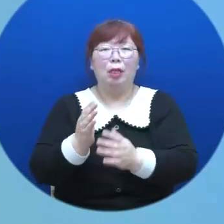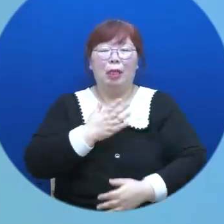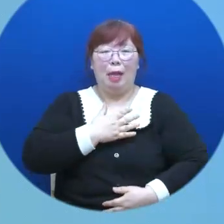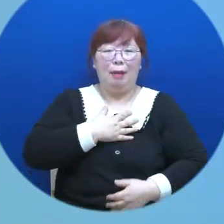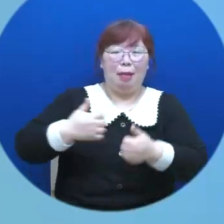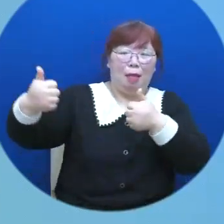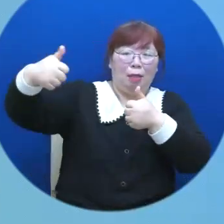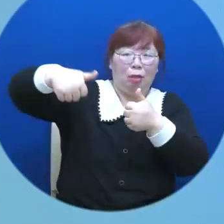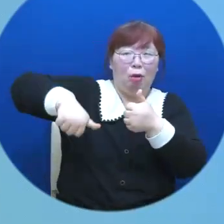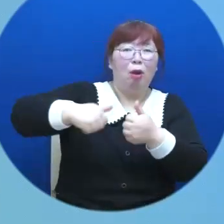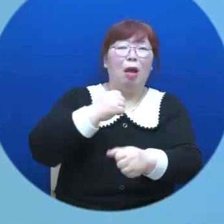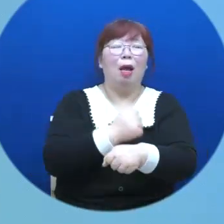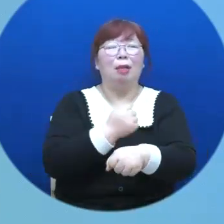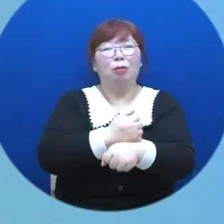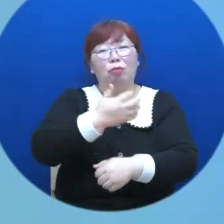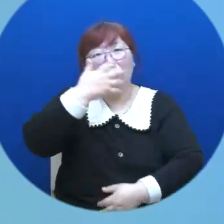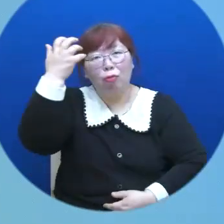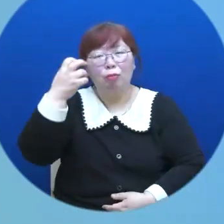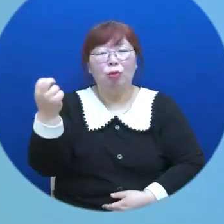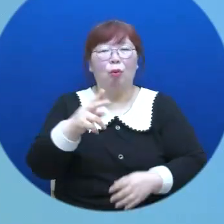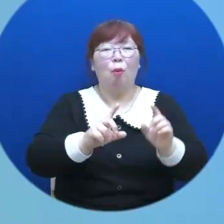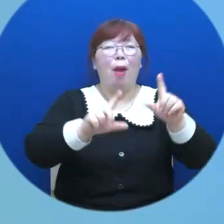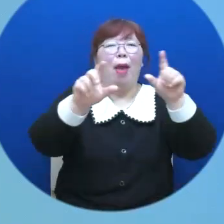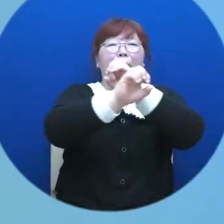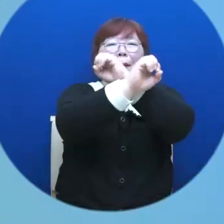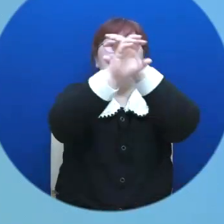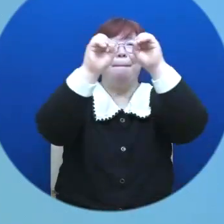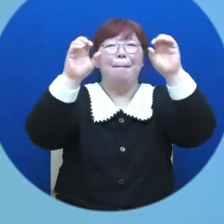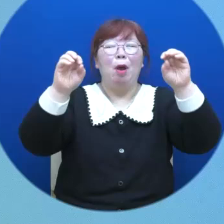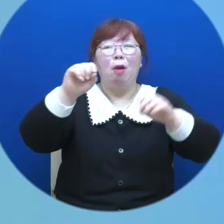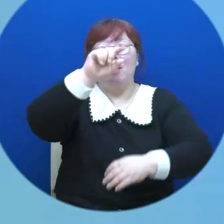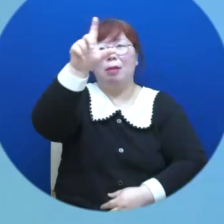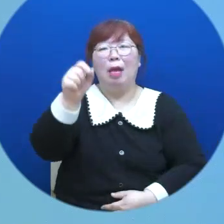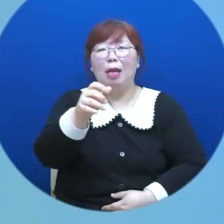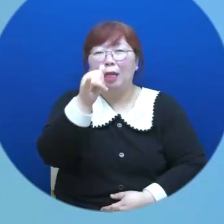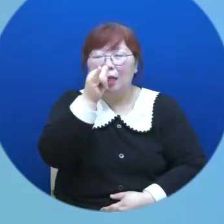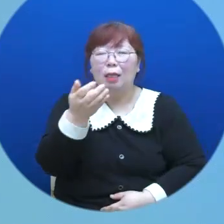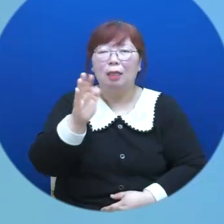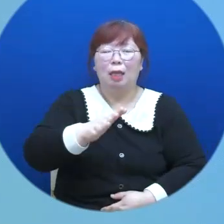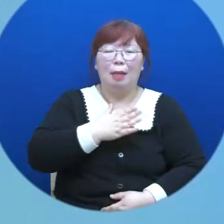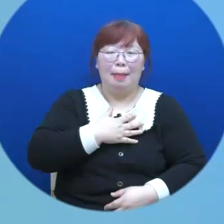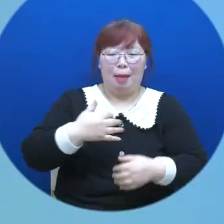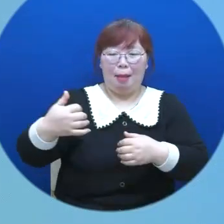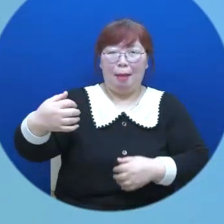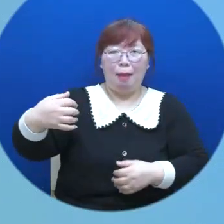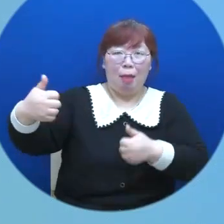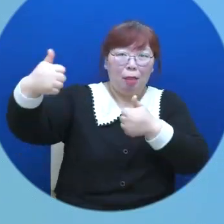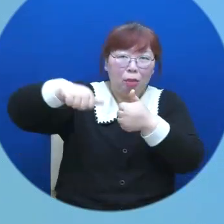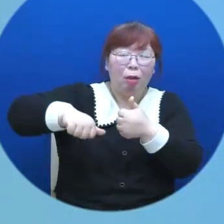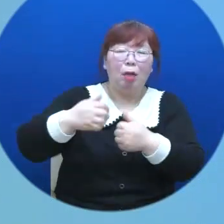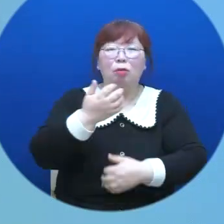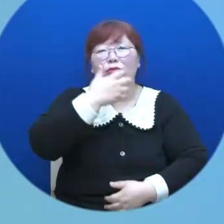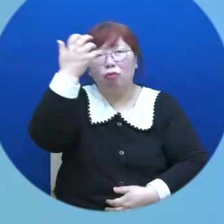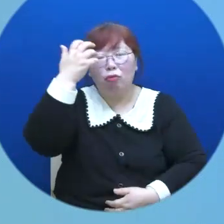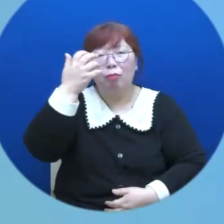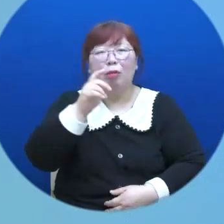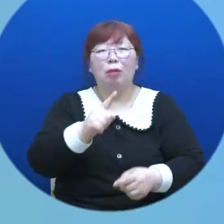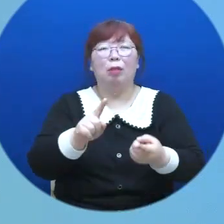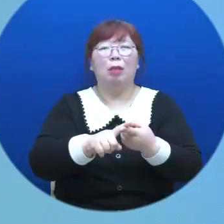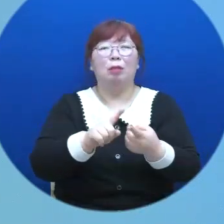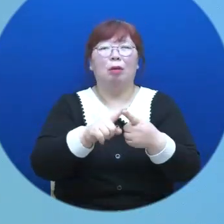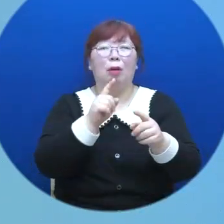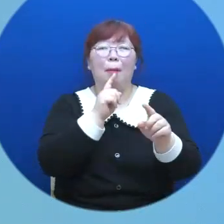해와 달 11별이 자기에게 절하는 그런 꿈이야. 그 꿈 때문에 얼마나 혼났는지